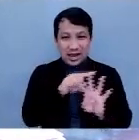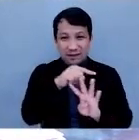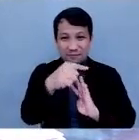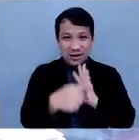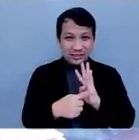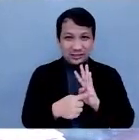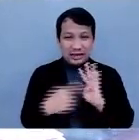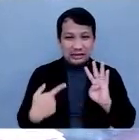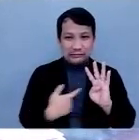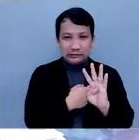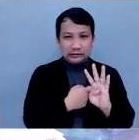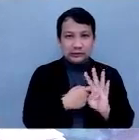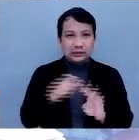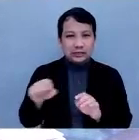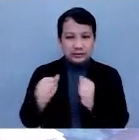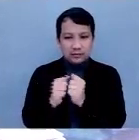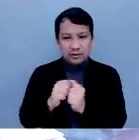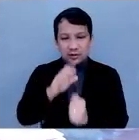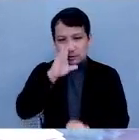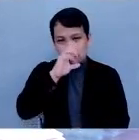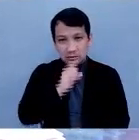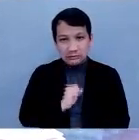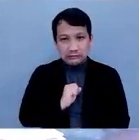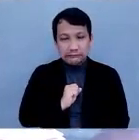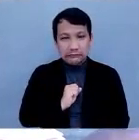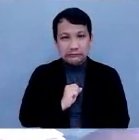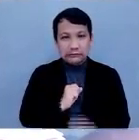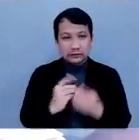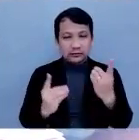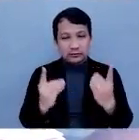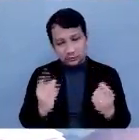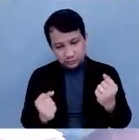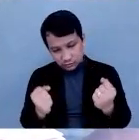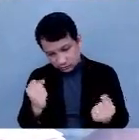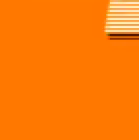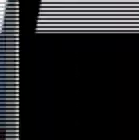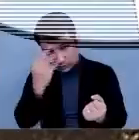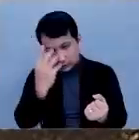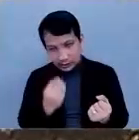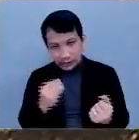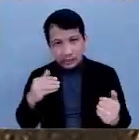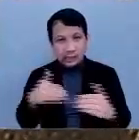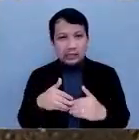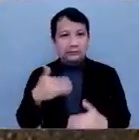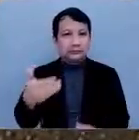na nakaidlip habang nagmamaneho. Nasa frontline ng balitang yan, si Hannibal Talete.